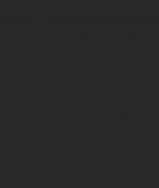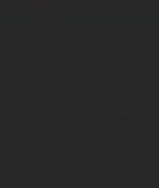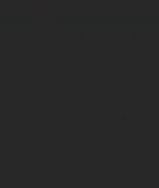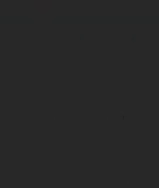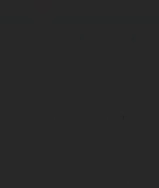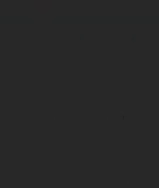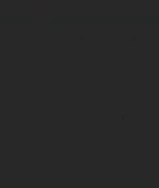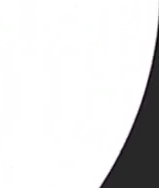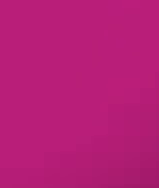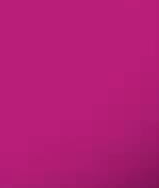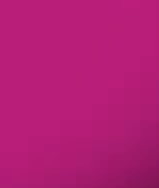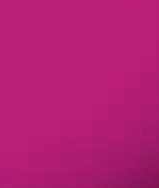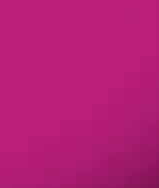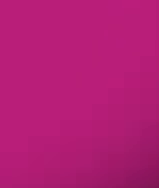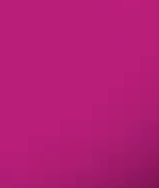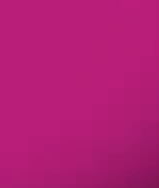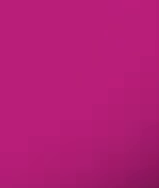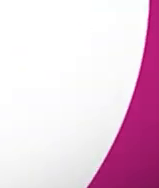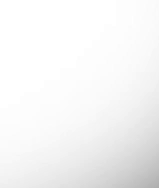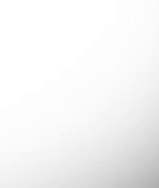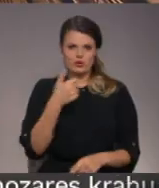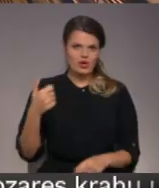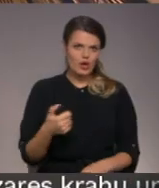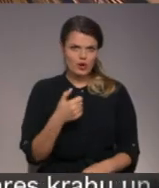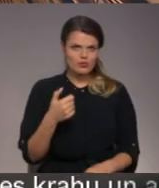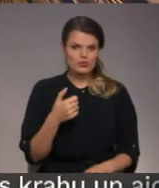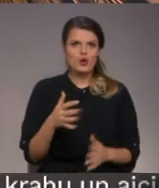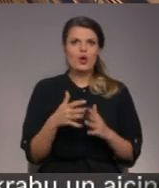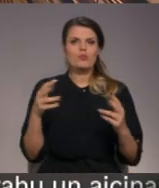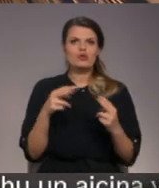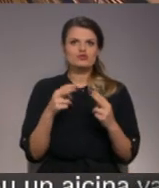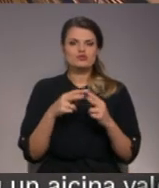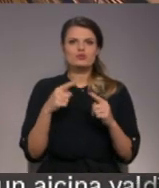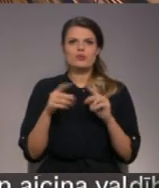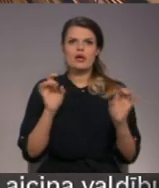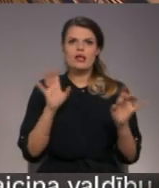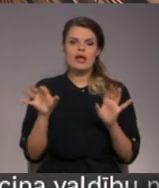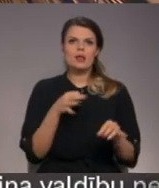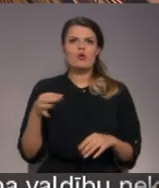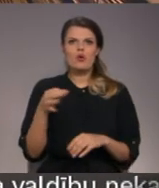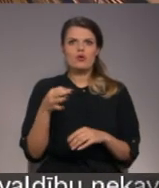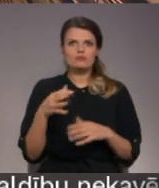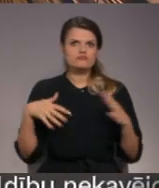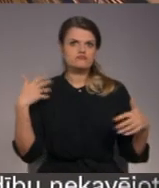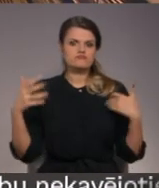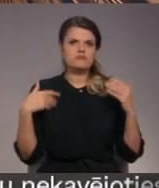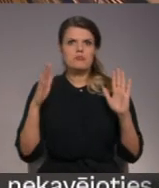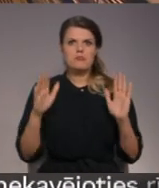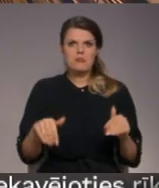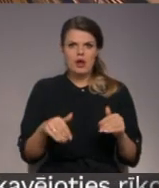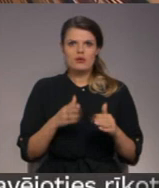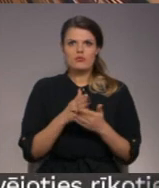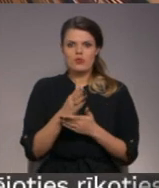Re, viss ēters ir te! Plašsaziņas un reklāmas organizācijas Ceļtrauksmi par